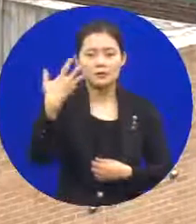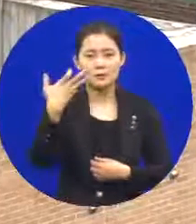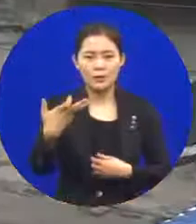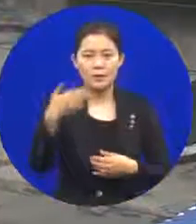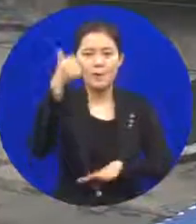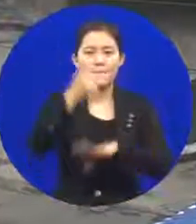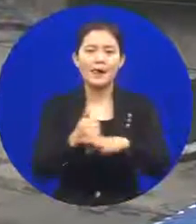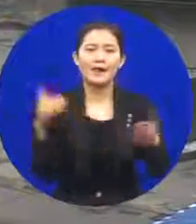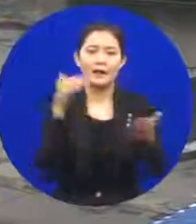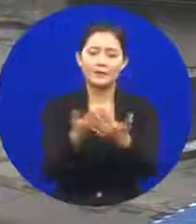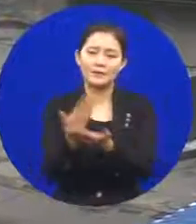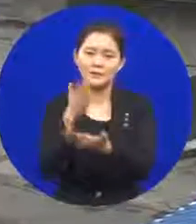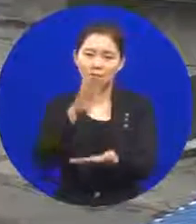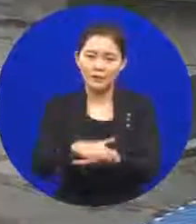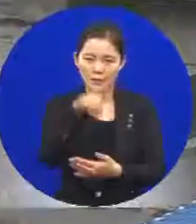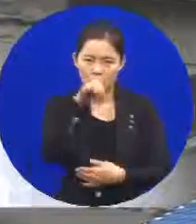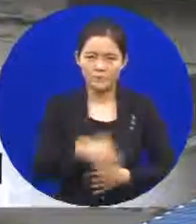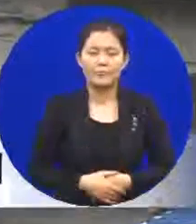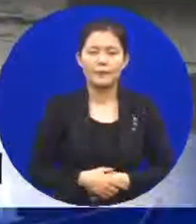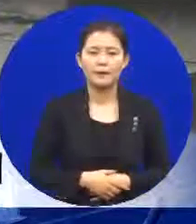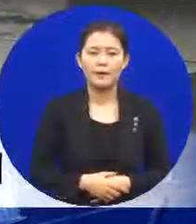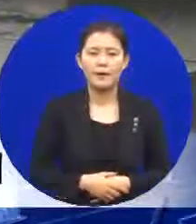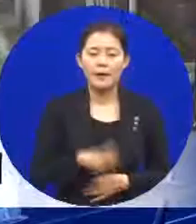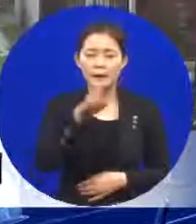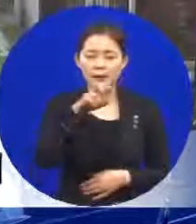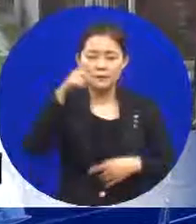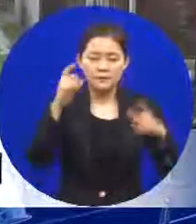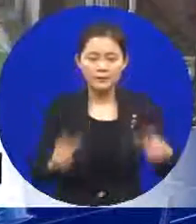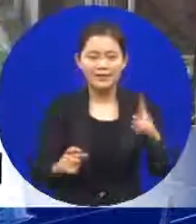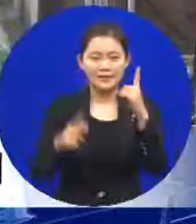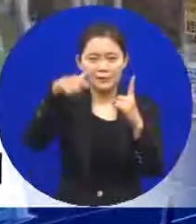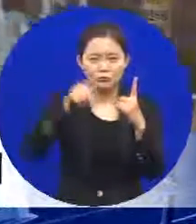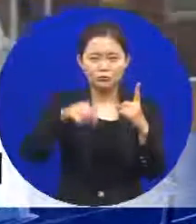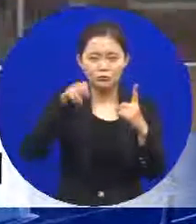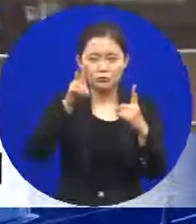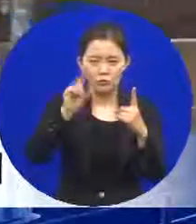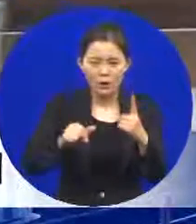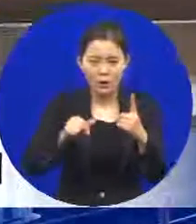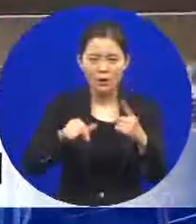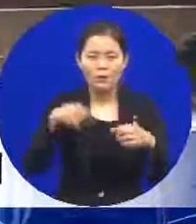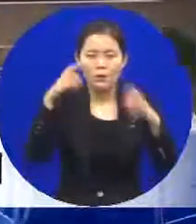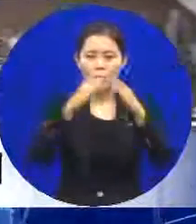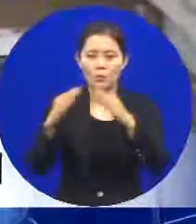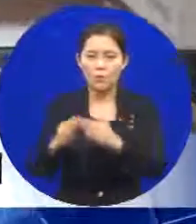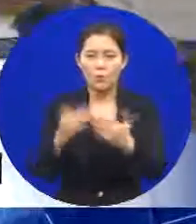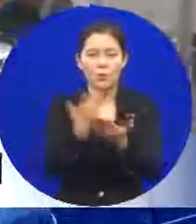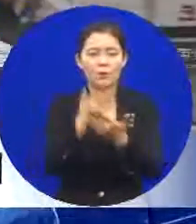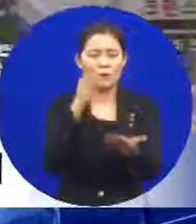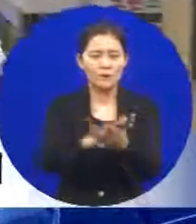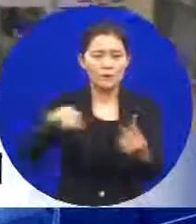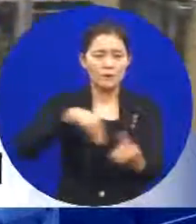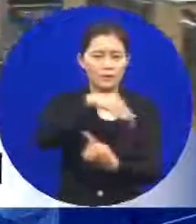정비됩니다. 시는 지난 2011년 정비 예정 구역으로 지정된 마평 1구역 주거 환경 개선 사업에 대해 지난달